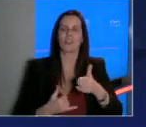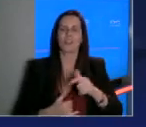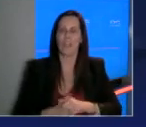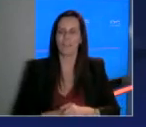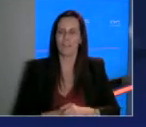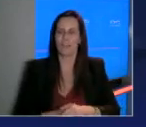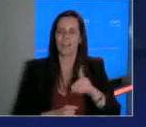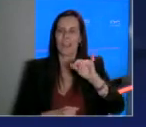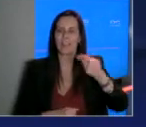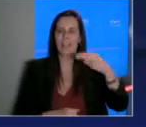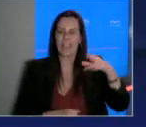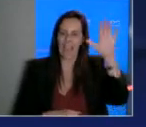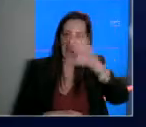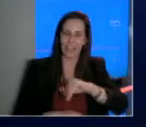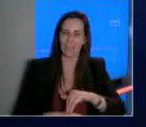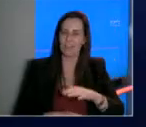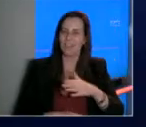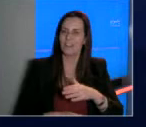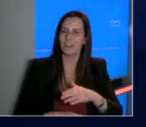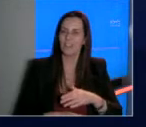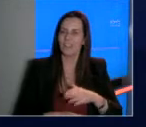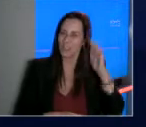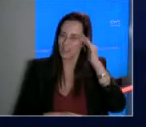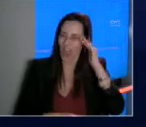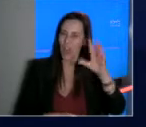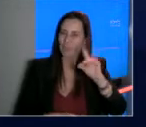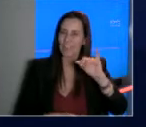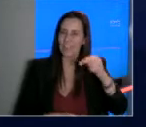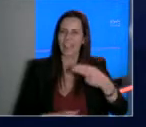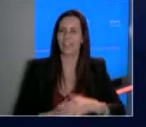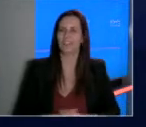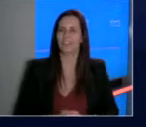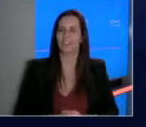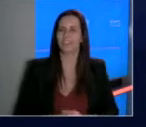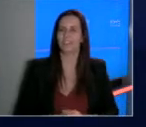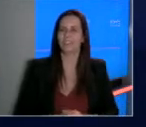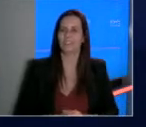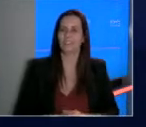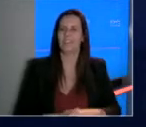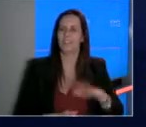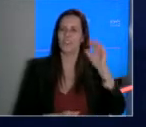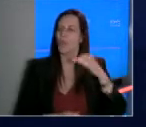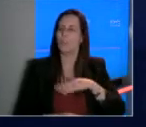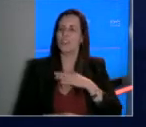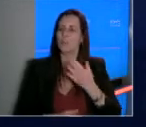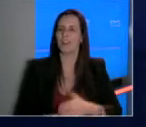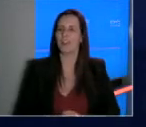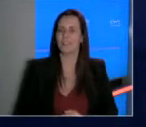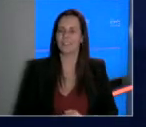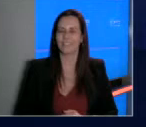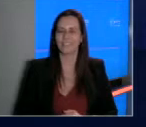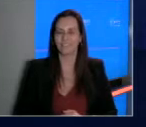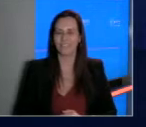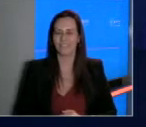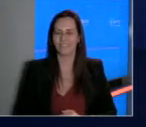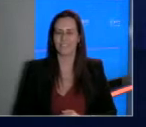איתנו, דינה דיין, ערב טוב, מה שלום דינה? ערב טוב, שלום, שלום, אני, מה העניינים אותך?